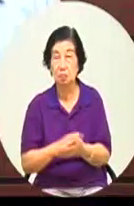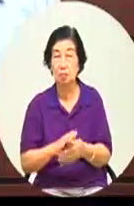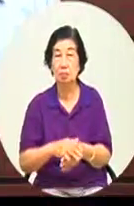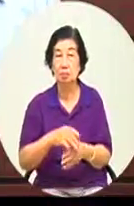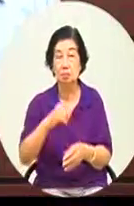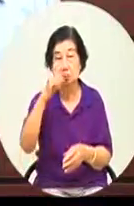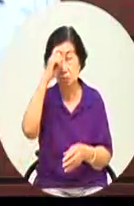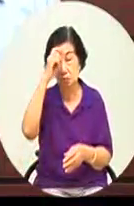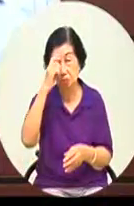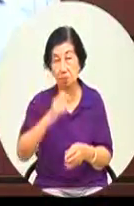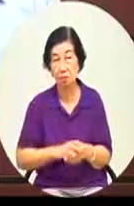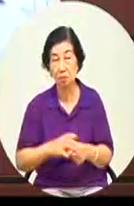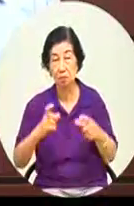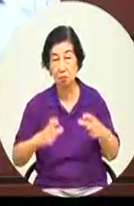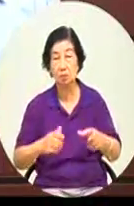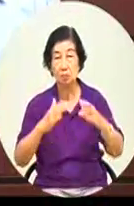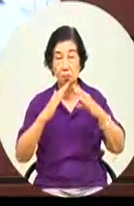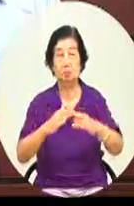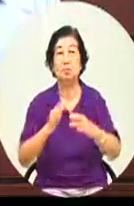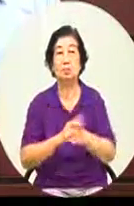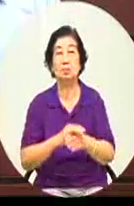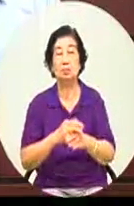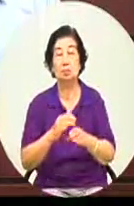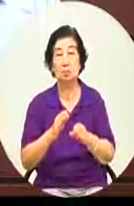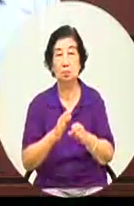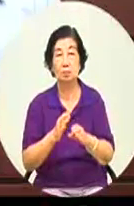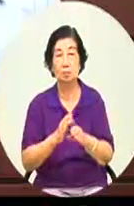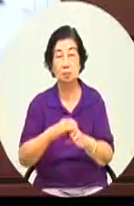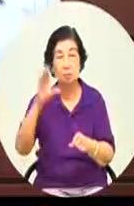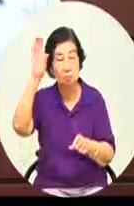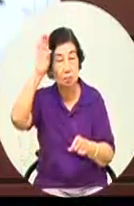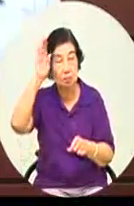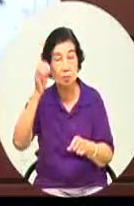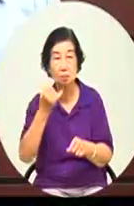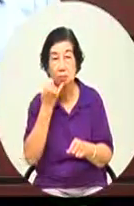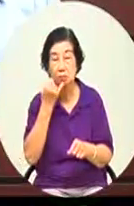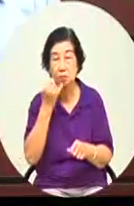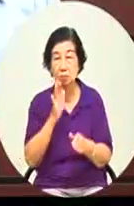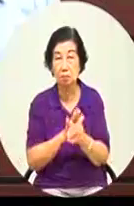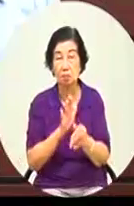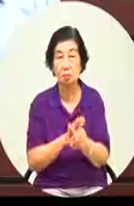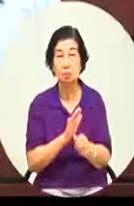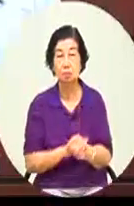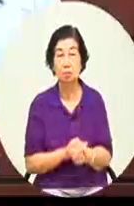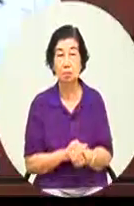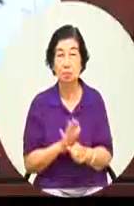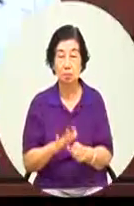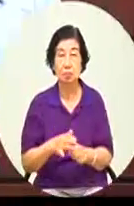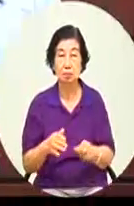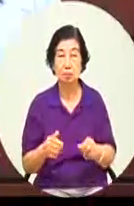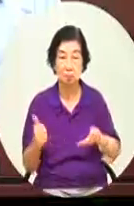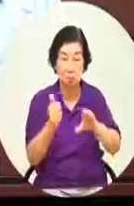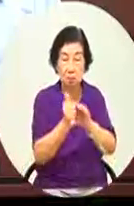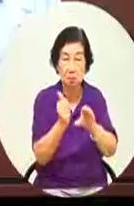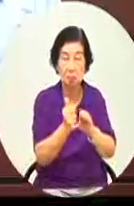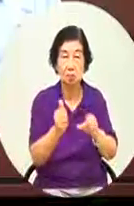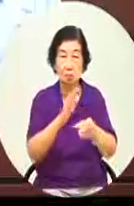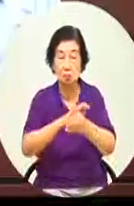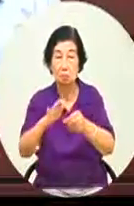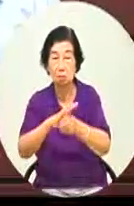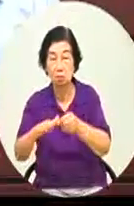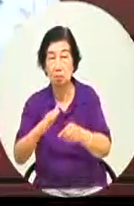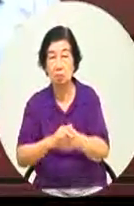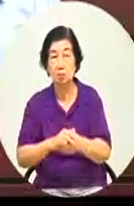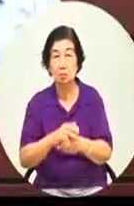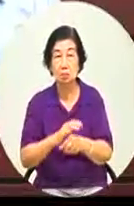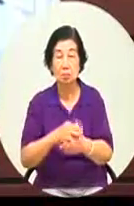运来审慎评估哈。那甚至你里面有提到说，是不是如果已经人数多满了，不要绕